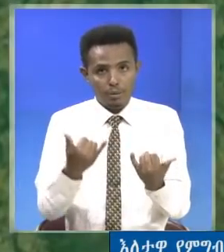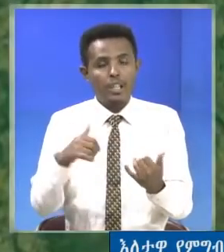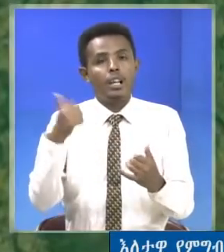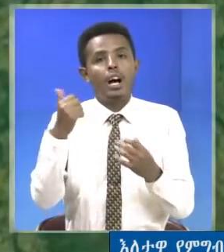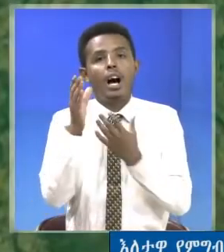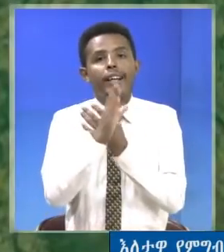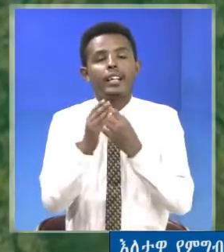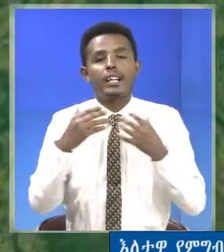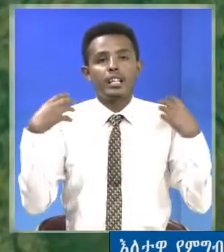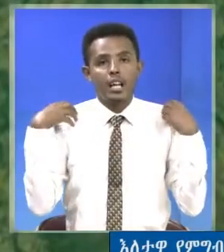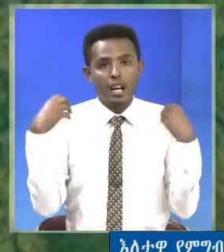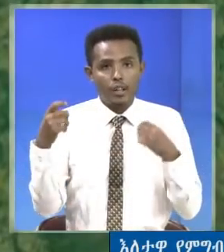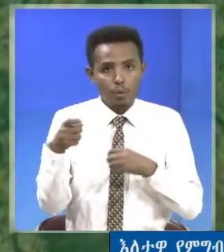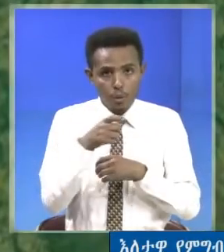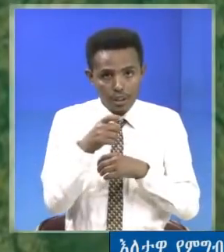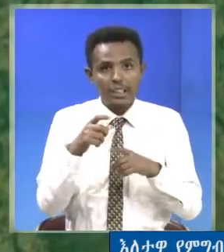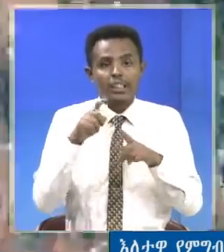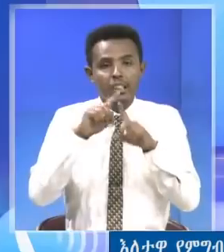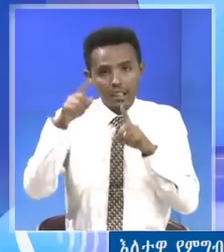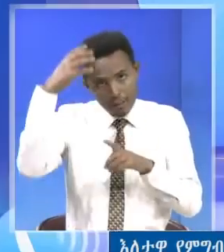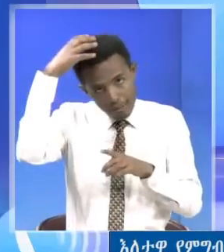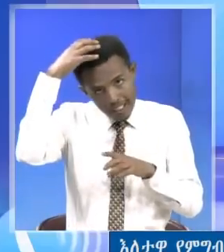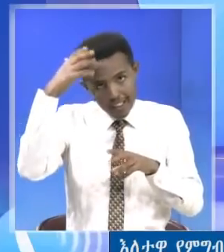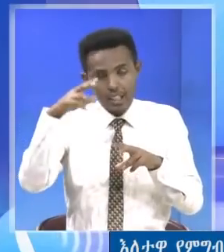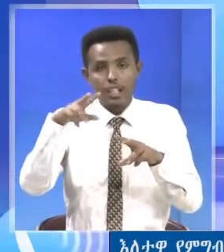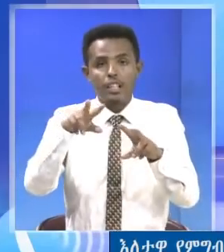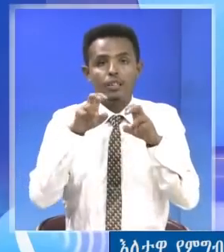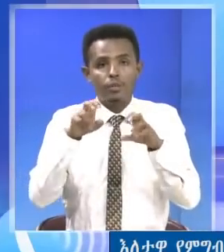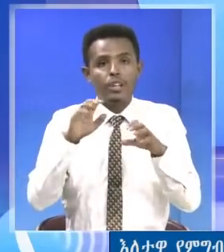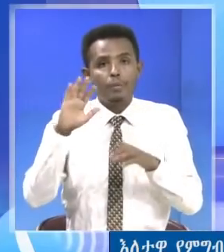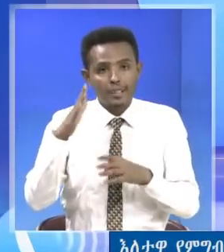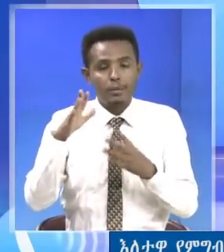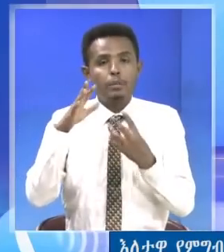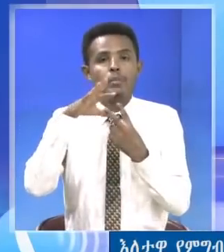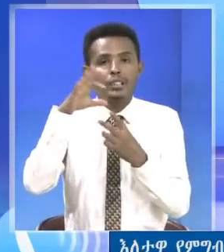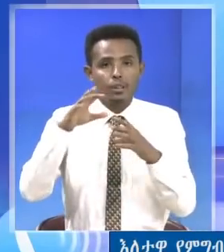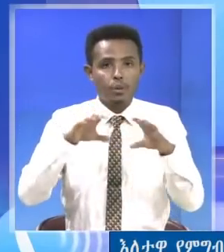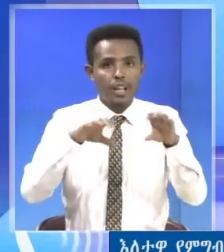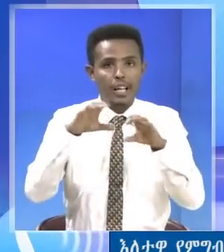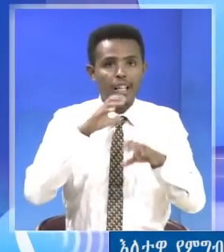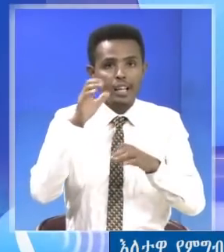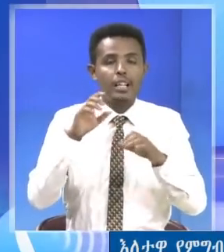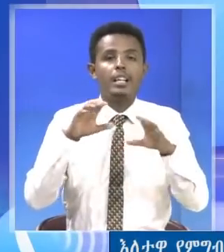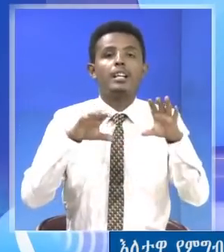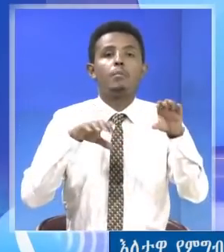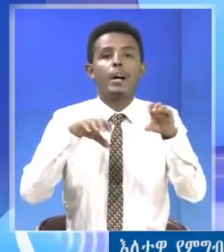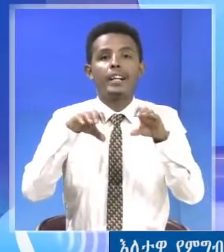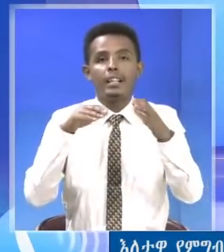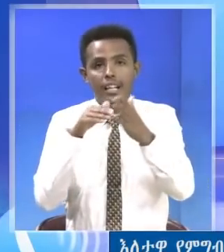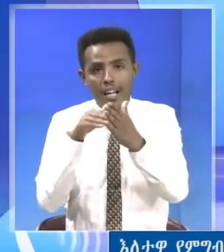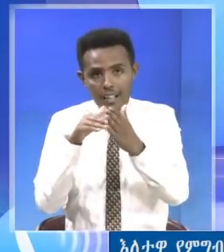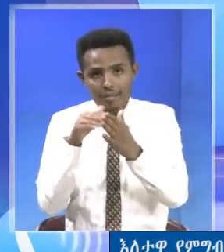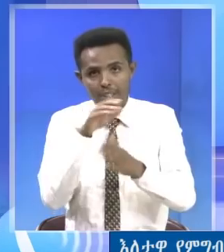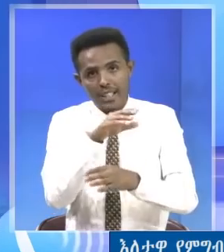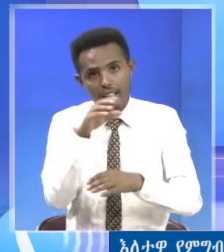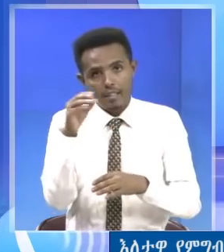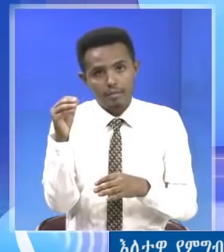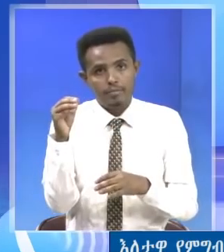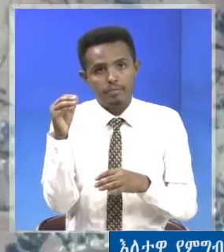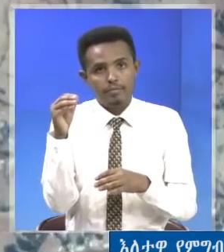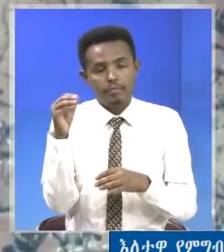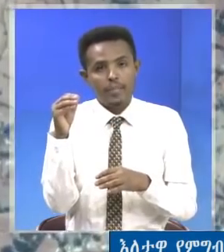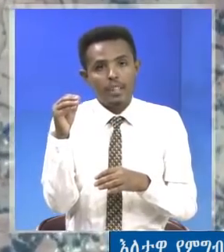ይሆናል። ግን የመንግስትን ክፉ ለማስመሰል ምርጫው እንዳይካሄድ ለማደናቀፍ እና ያው